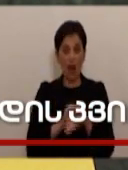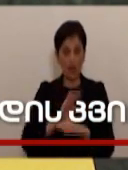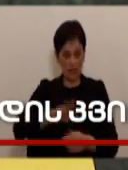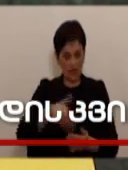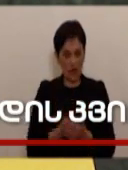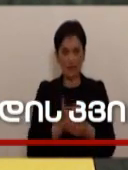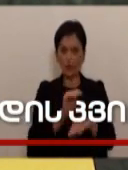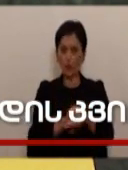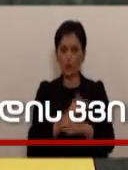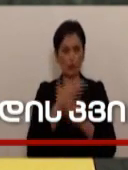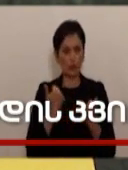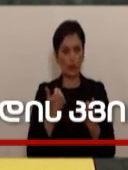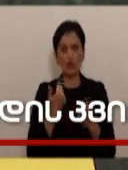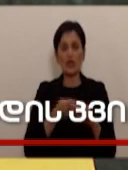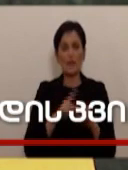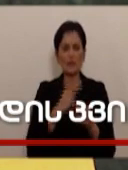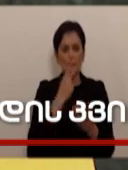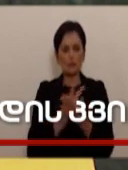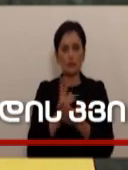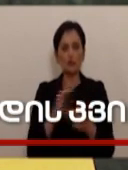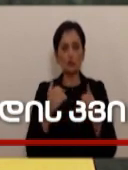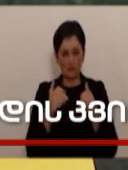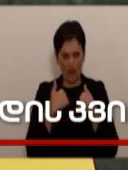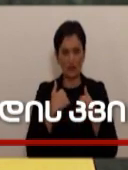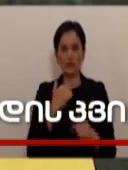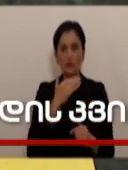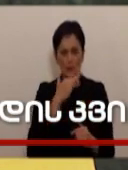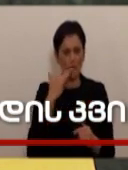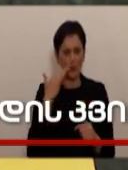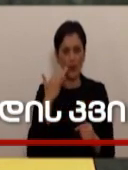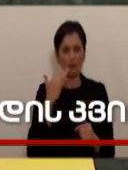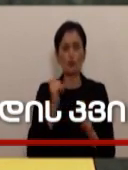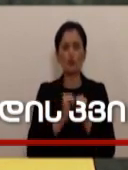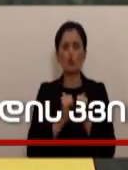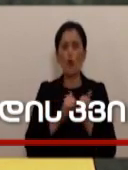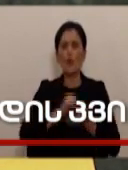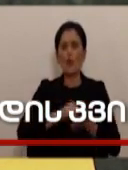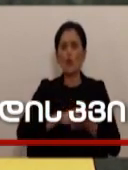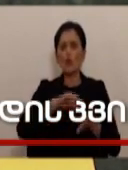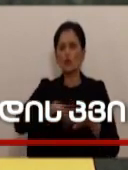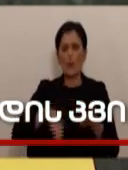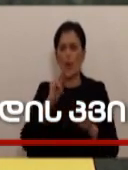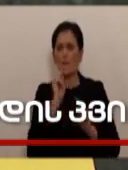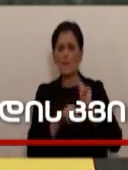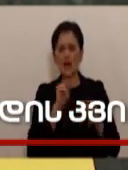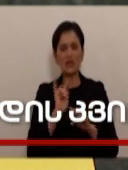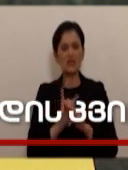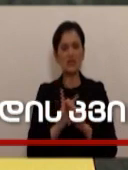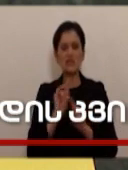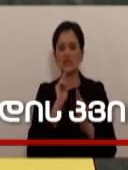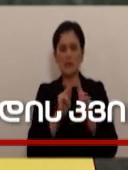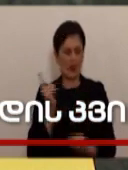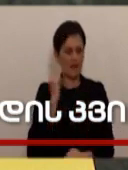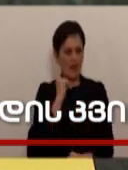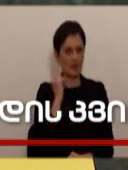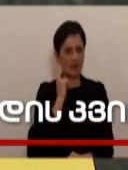dreamde art da pixele bula. Imi smiu că dau atunci un arăt tim. Holla dusa puzlo, brav deba cili sa meba, cu